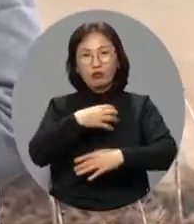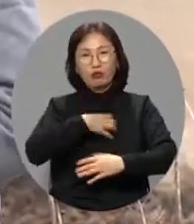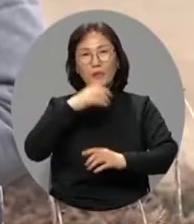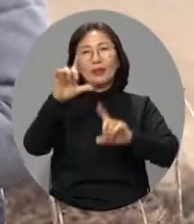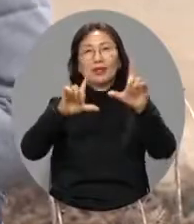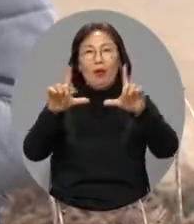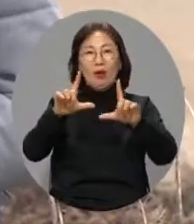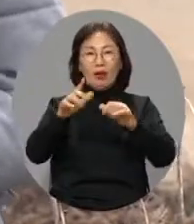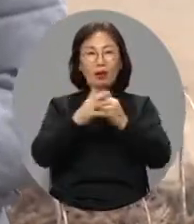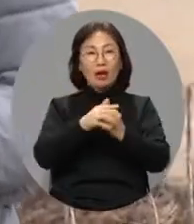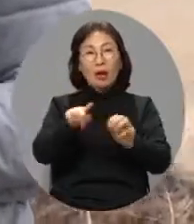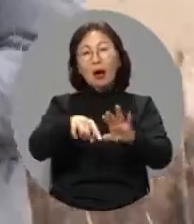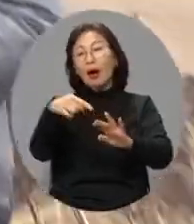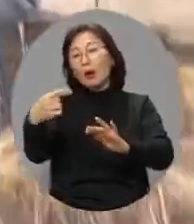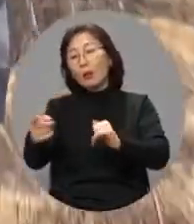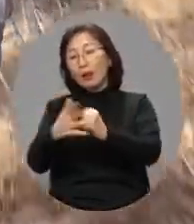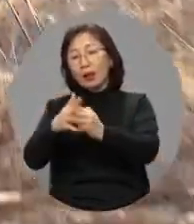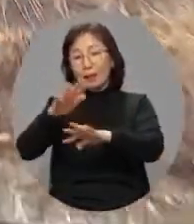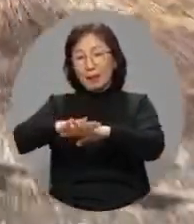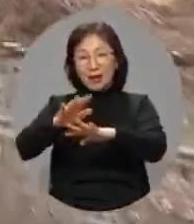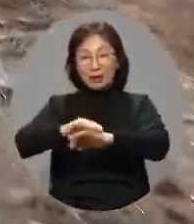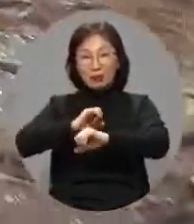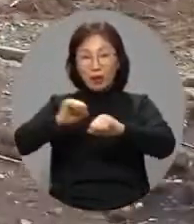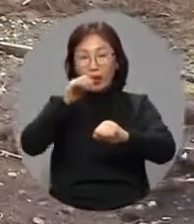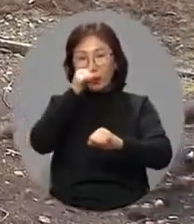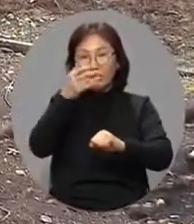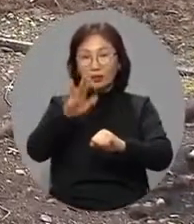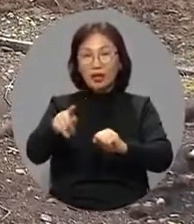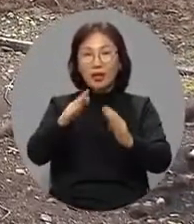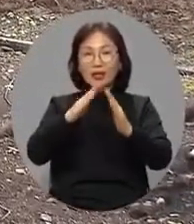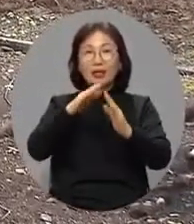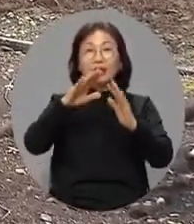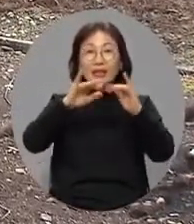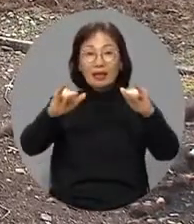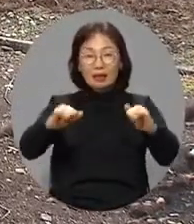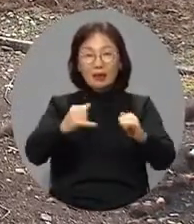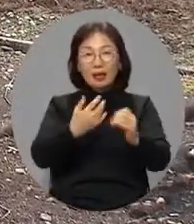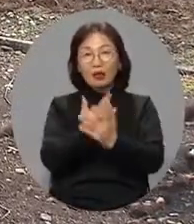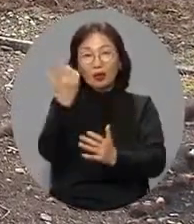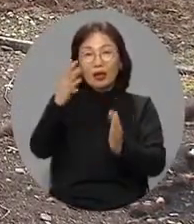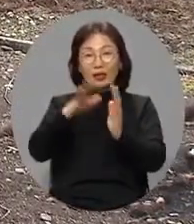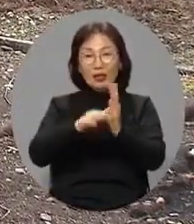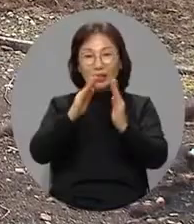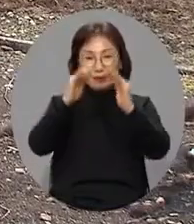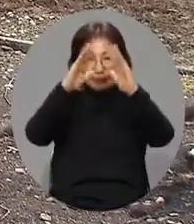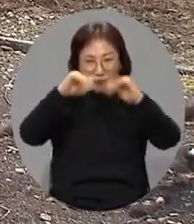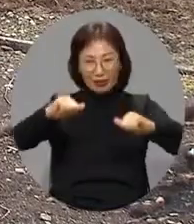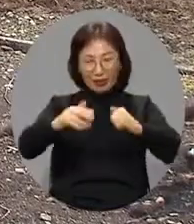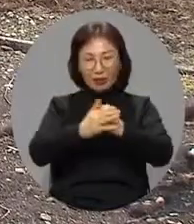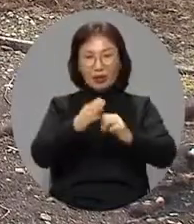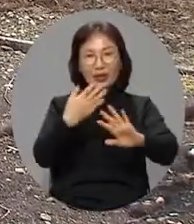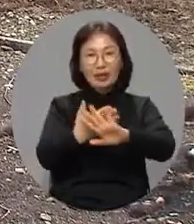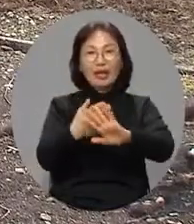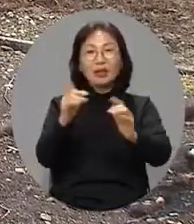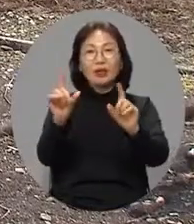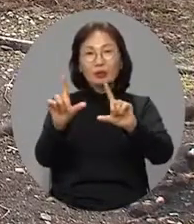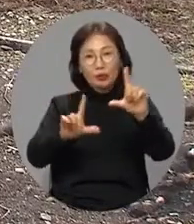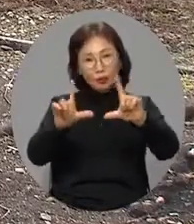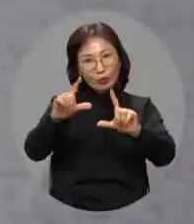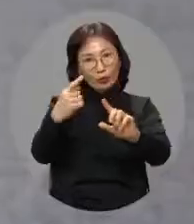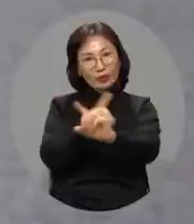상태입니다 바로 옆에는 밭이 펼쳐져 있는데 바울 주민이 떠나면서 집이 철거되고 다른 용도로 사용하고